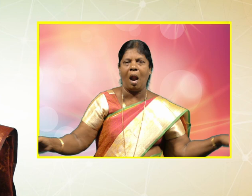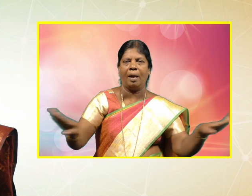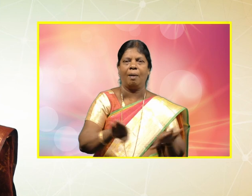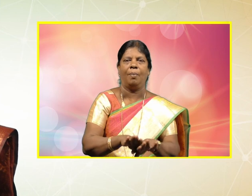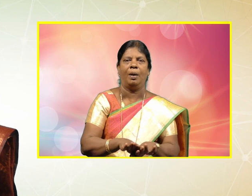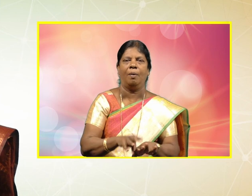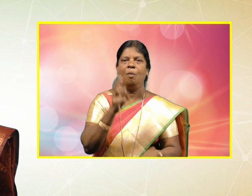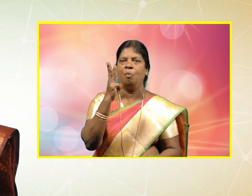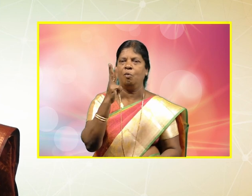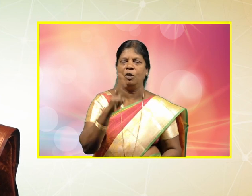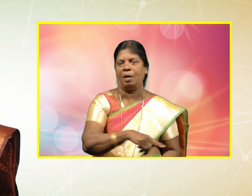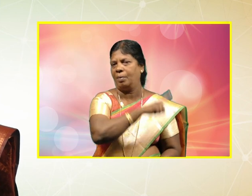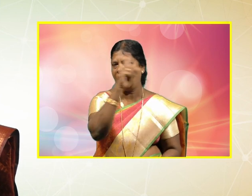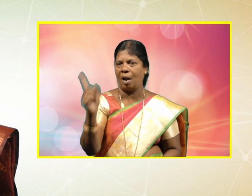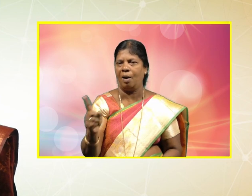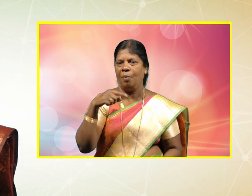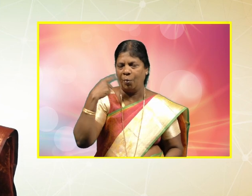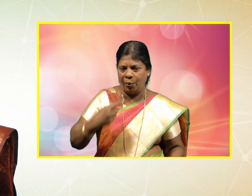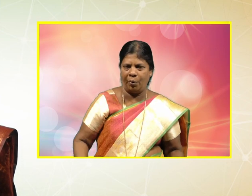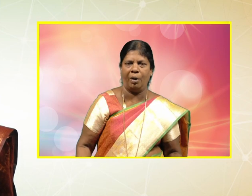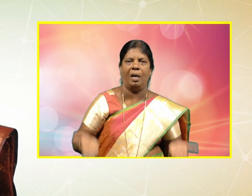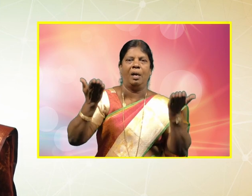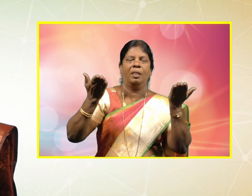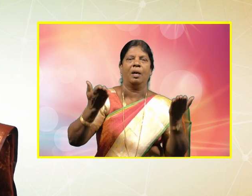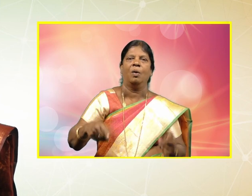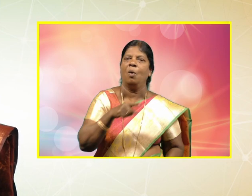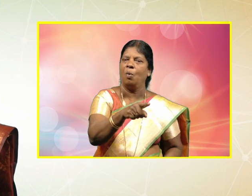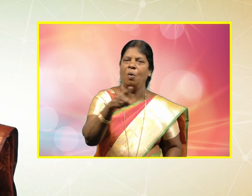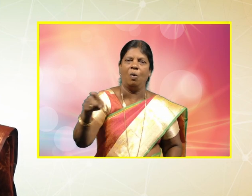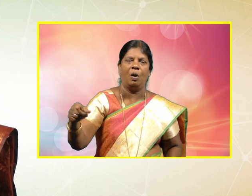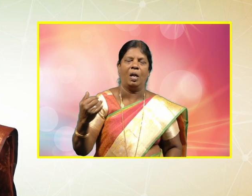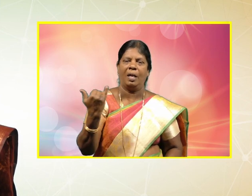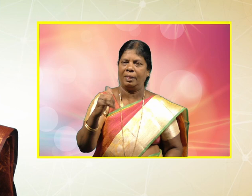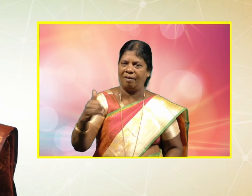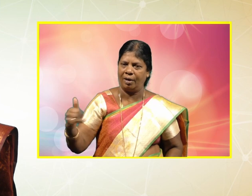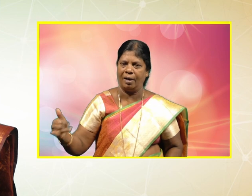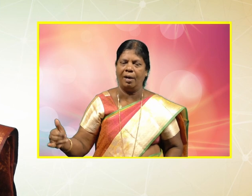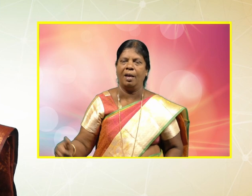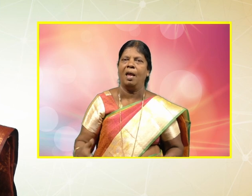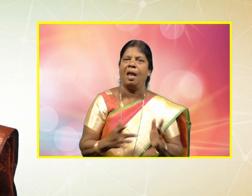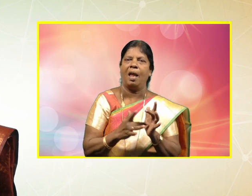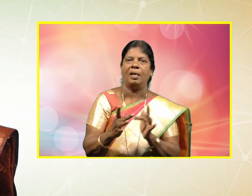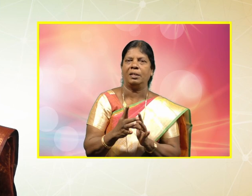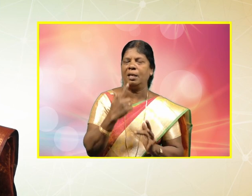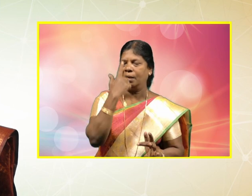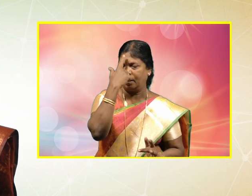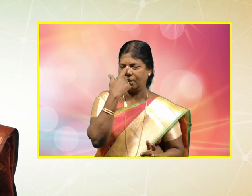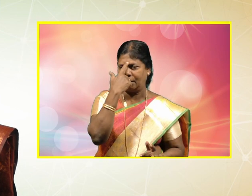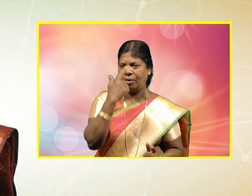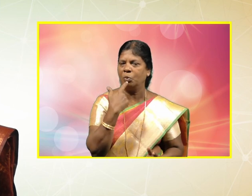பண்ணப்பட்டு மூன்றாம் நாள் உயிருடன் எழுந்தார். உங்களுடைய தவறுகளை இயேசு கிறிஸ்துவிடம்